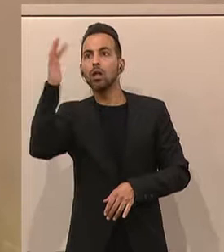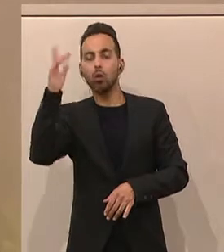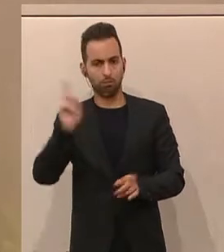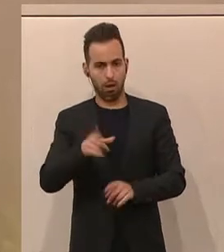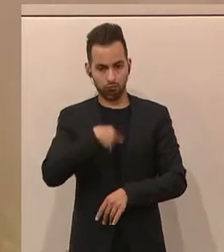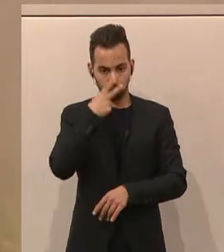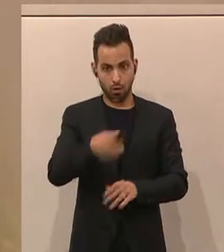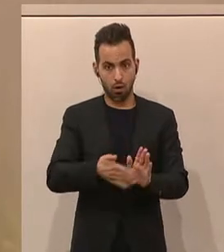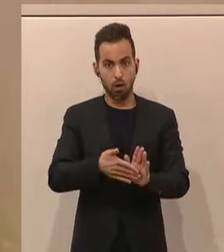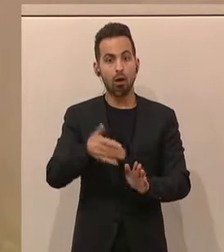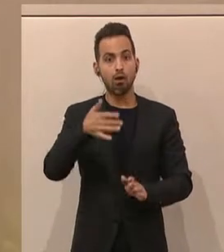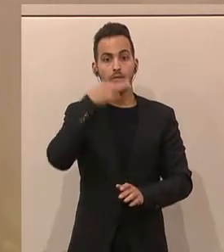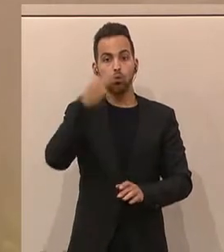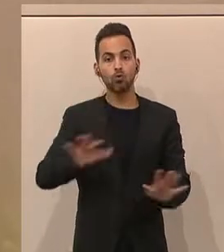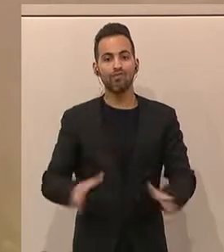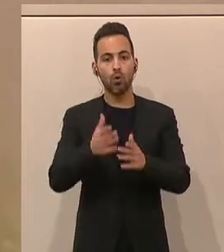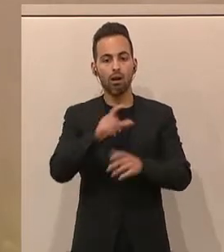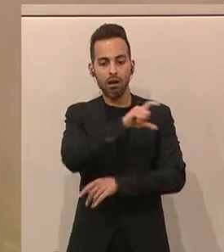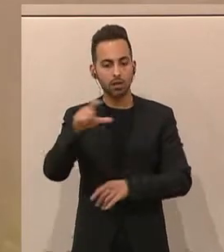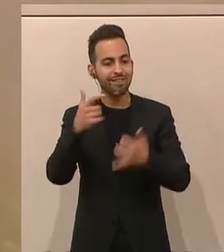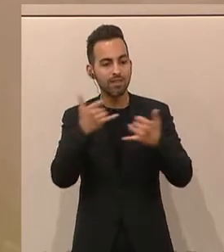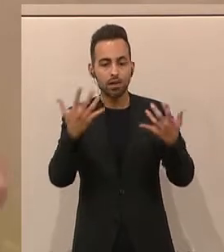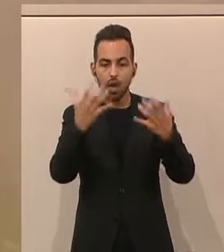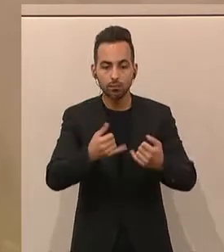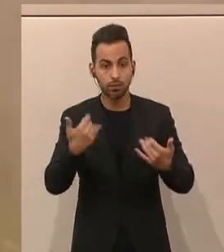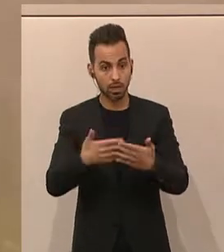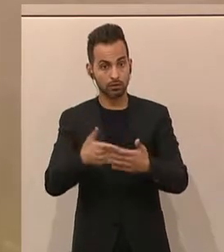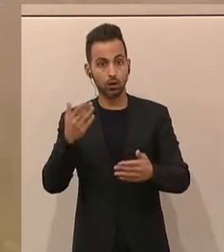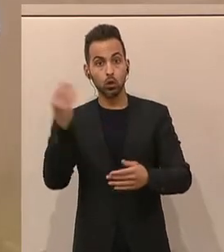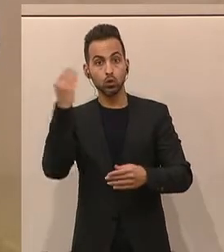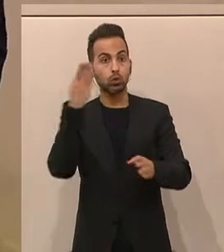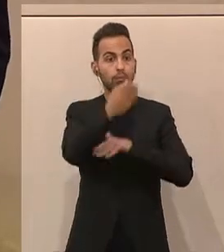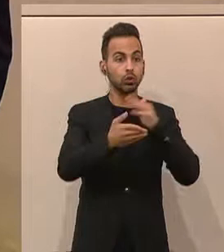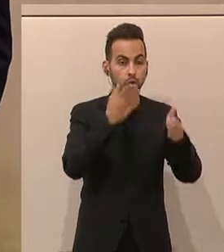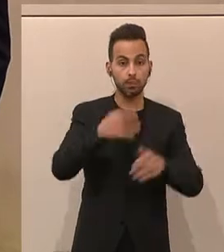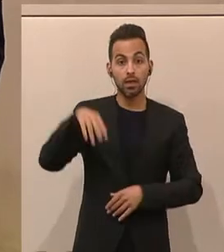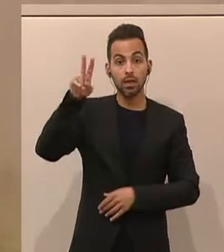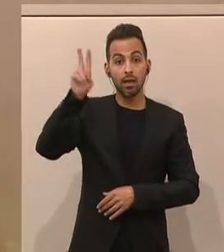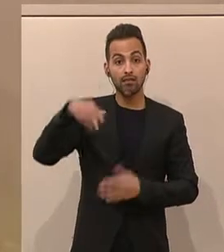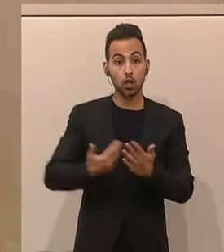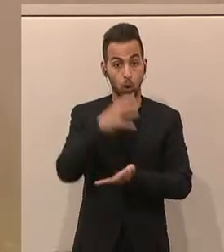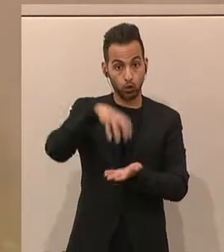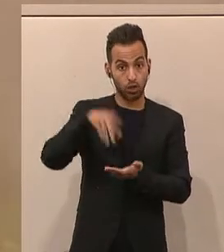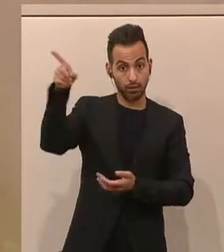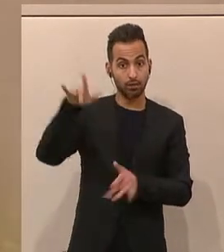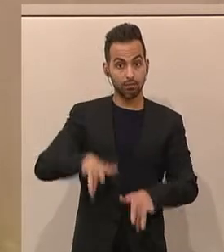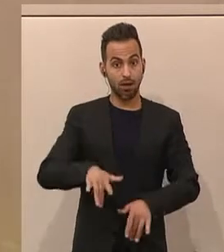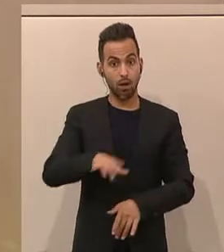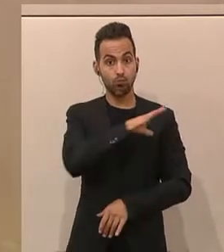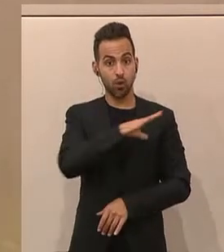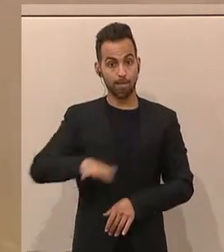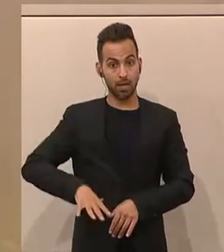haben können. Und deswegen war ja auch der Schulbesuch gegeben. In Wiener Neustadt haben wir einen Bürgermeister, den Klaus